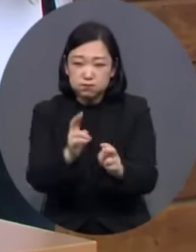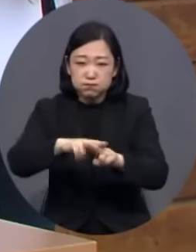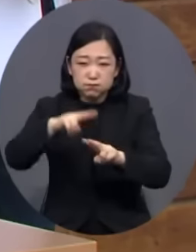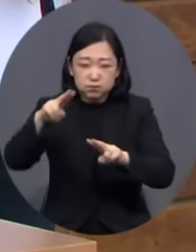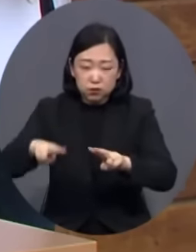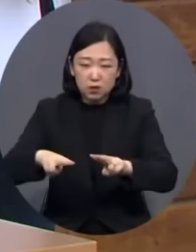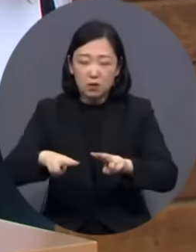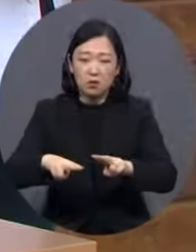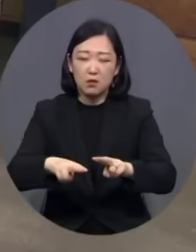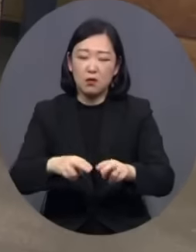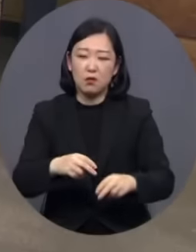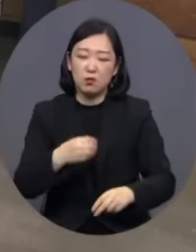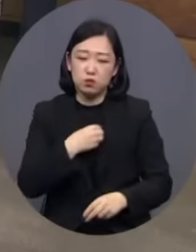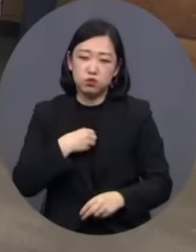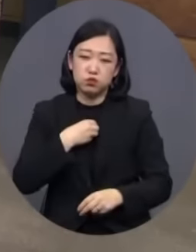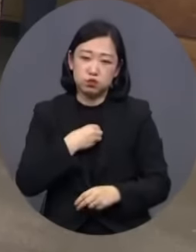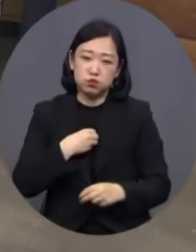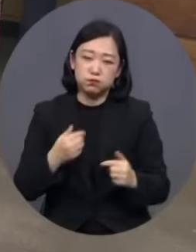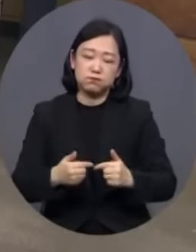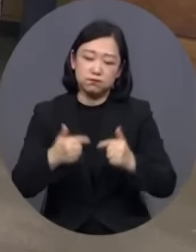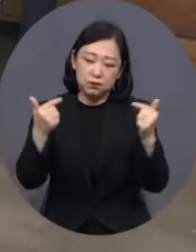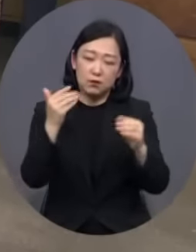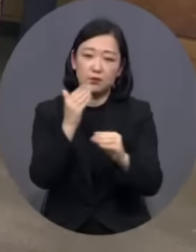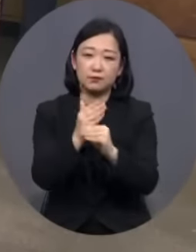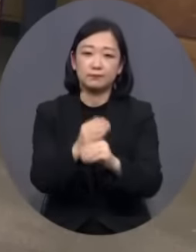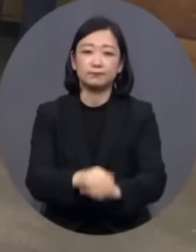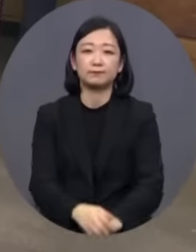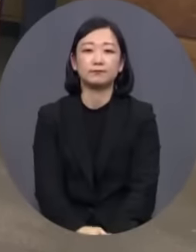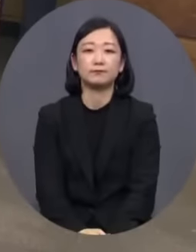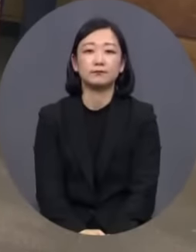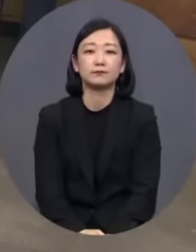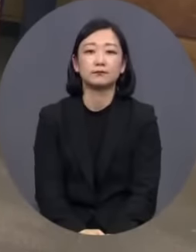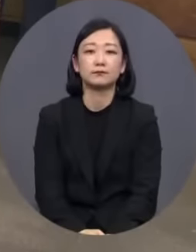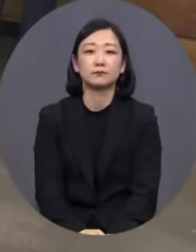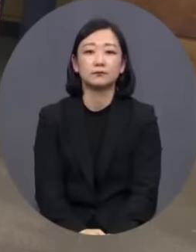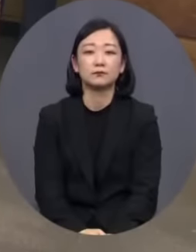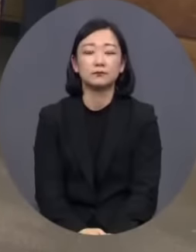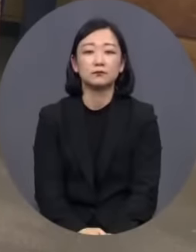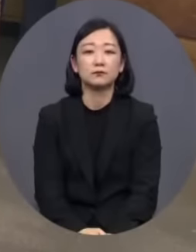대란에 대한 우려는 커지고 있습니다. MBC 뉴스 김항섭입니다.